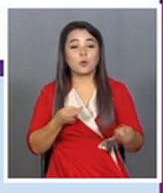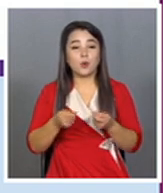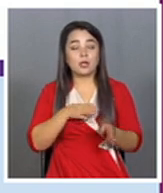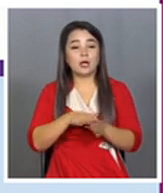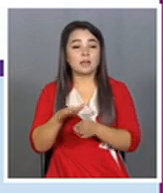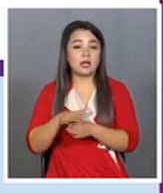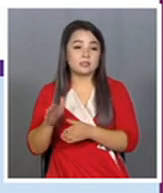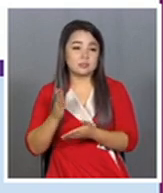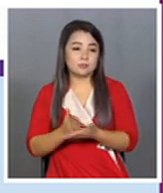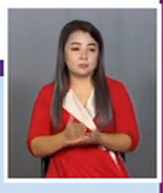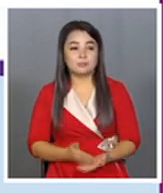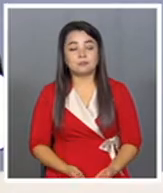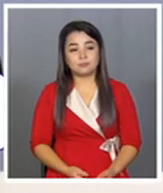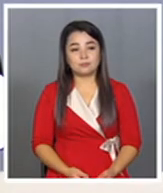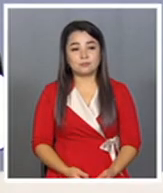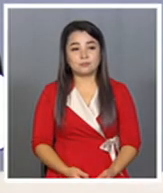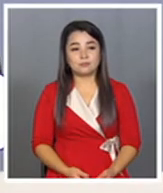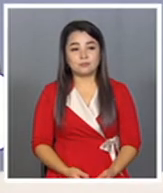атқарды.